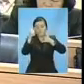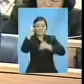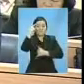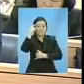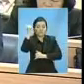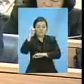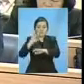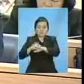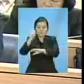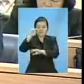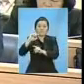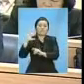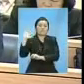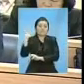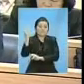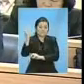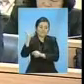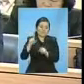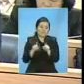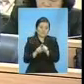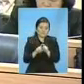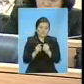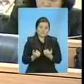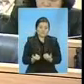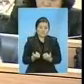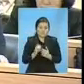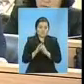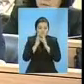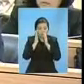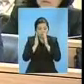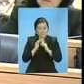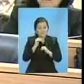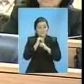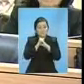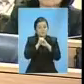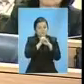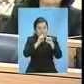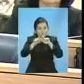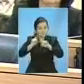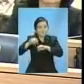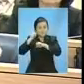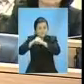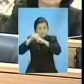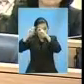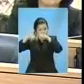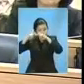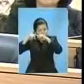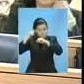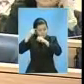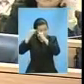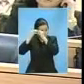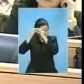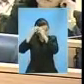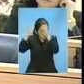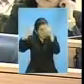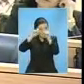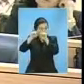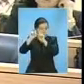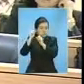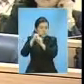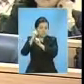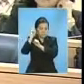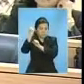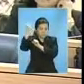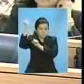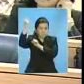มีความสามารถของโลกนี้เป็นคนที่สามารถทำงานวิจัยและคิดค้นสิ่งใหม่ๆได้